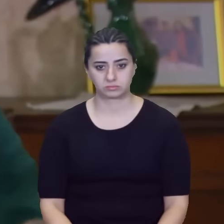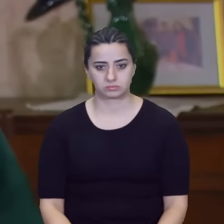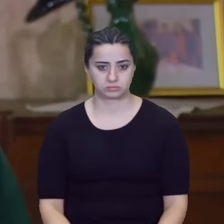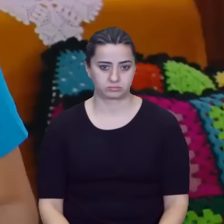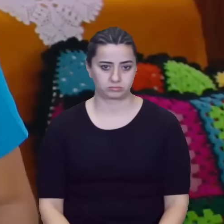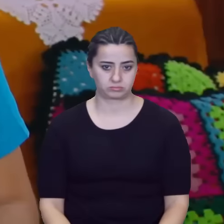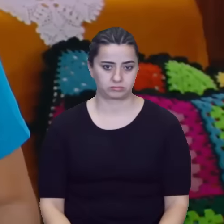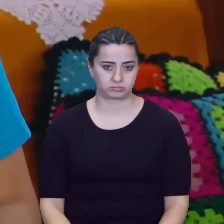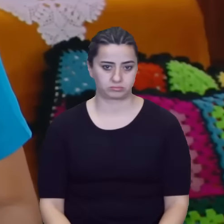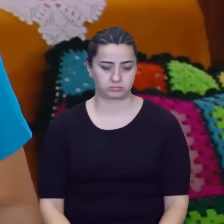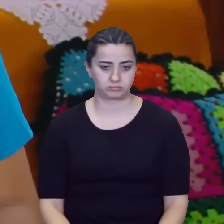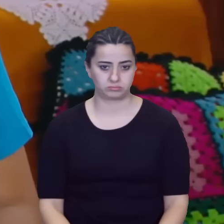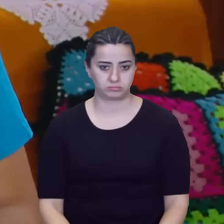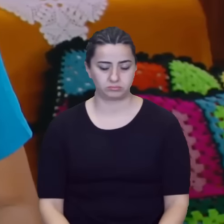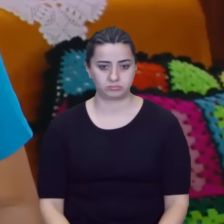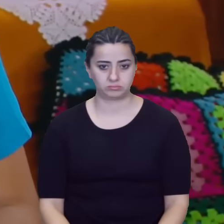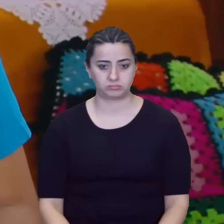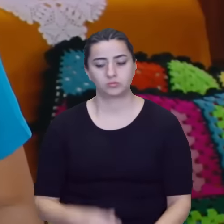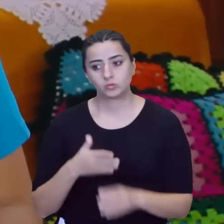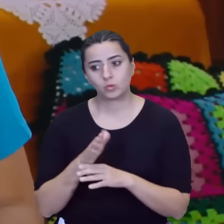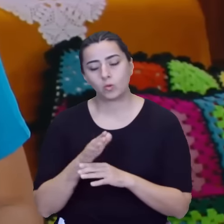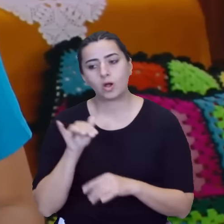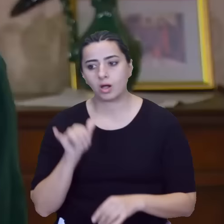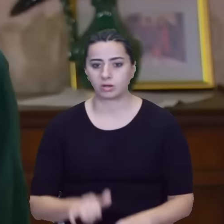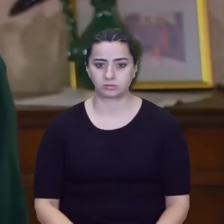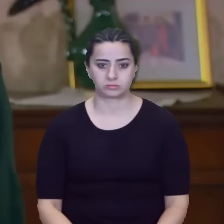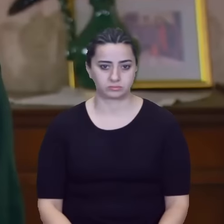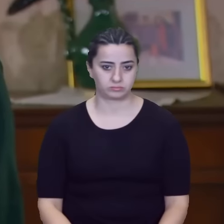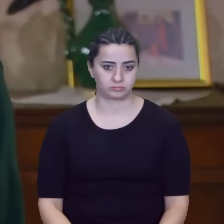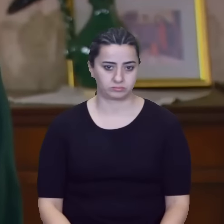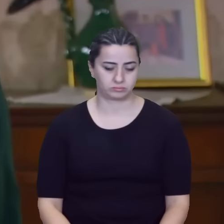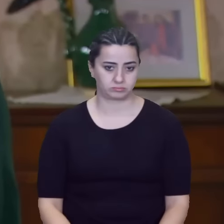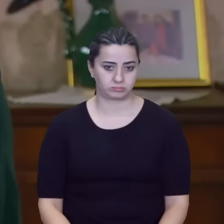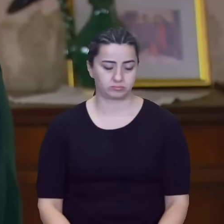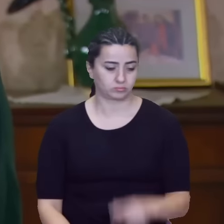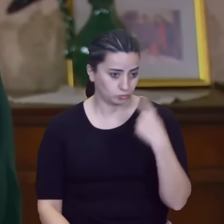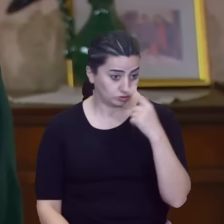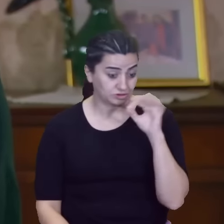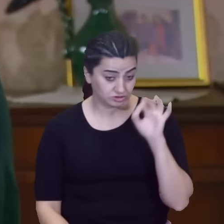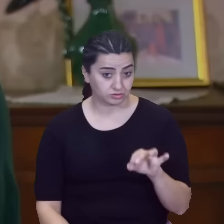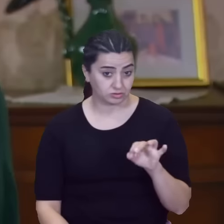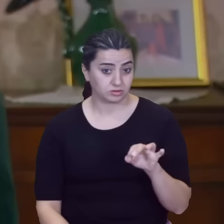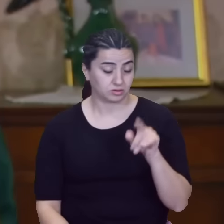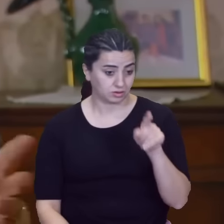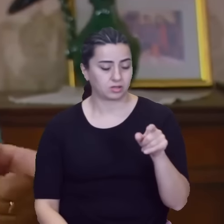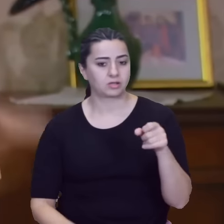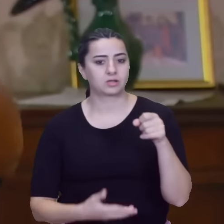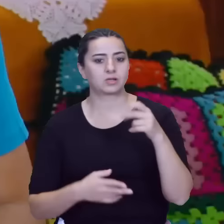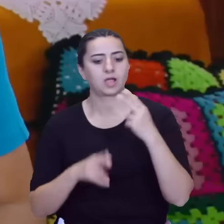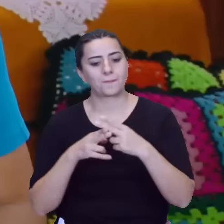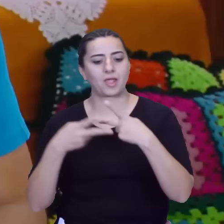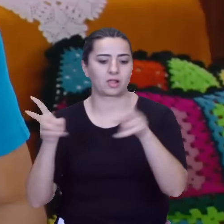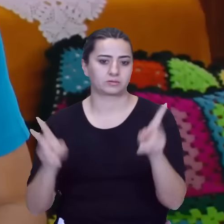Olacak şey değil. Olacak şey değil ya. Ya tabii orası öyle. Orada haklısın yani. Tabii tabii. Onun için şimdi bak sen bunu al hemen